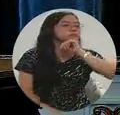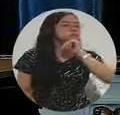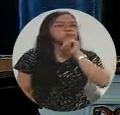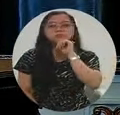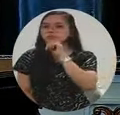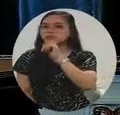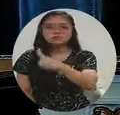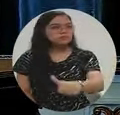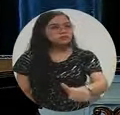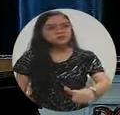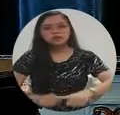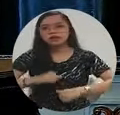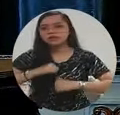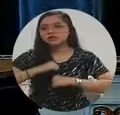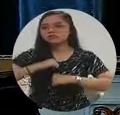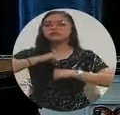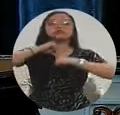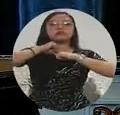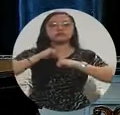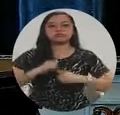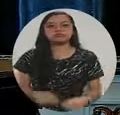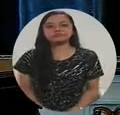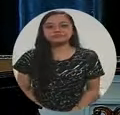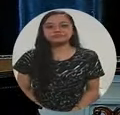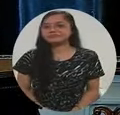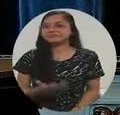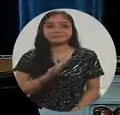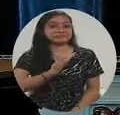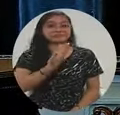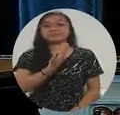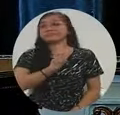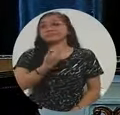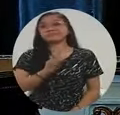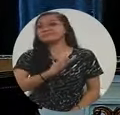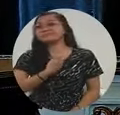Ayaw gyug pahambog.